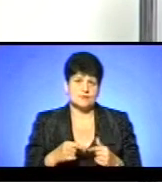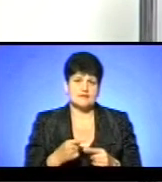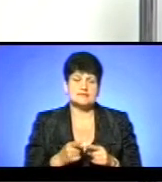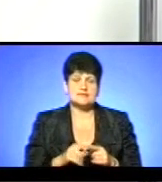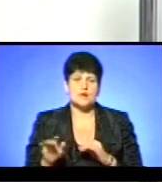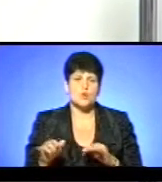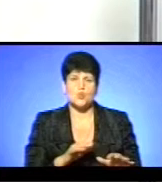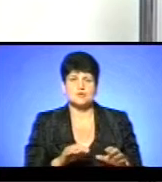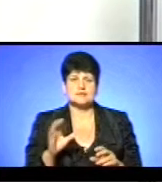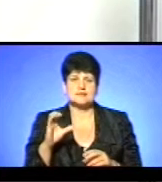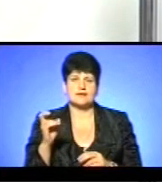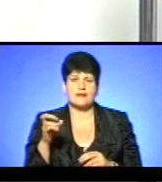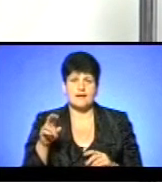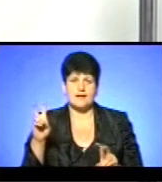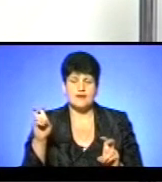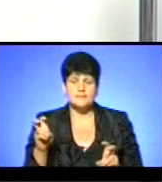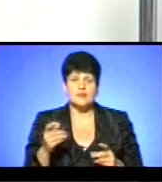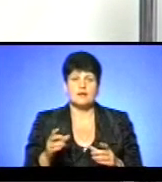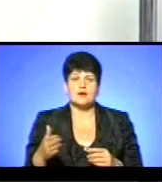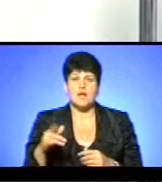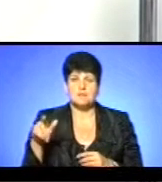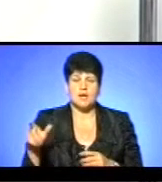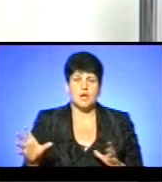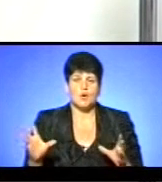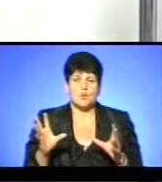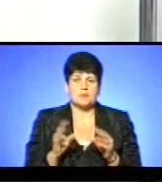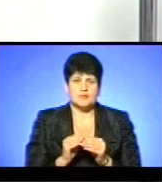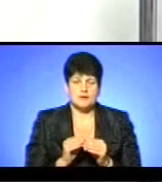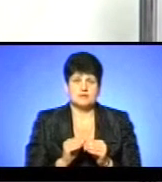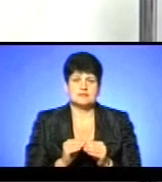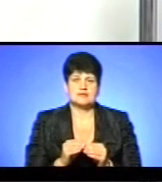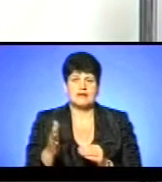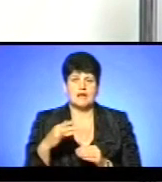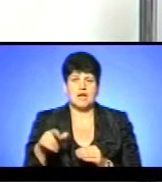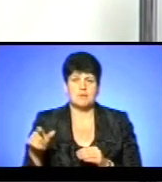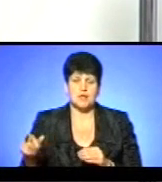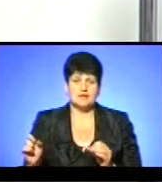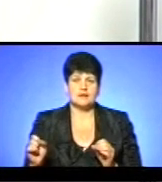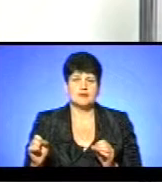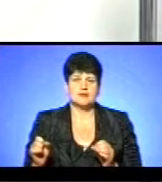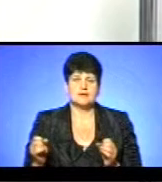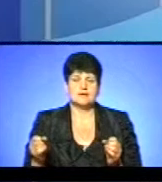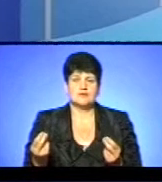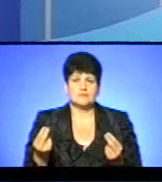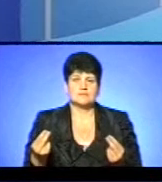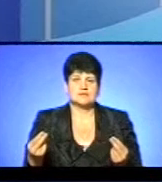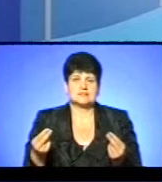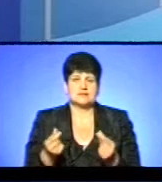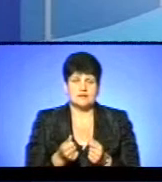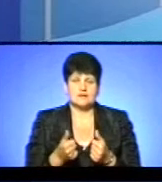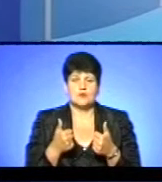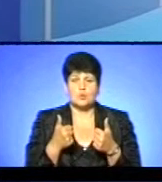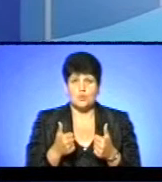«Скеля», тобто рибаки об'єдналися докупи. Ми, ті самі рибаки, десь скинулися на хороші